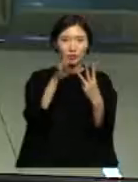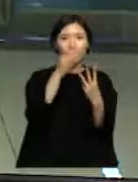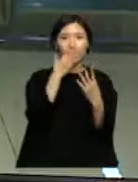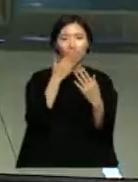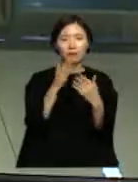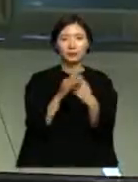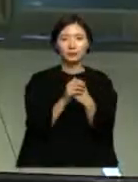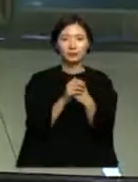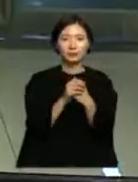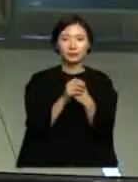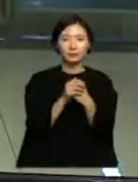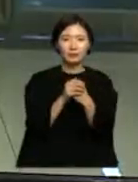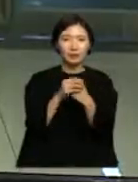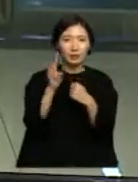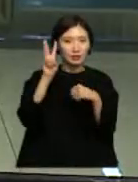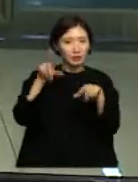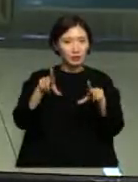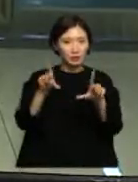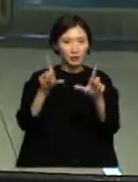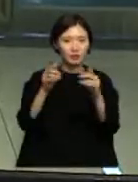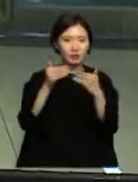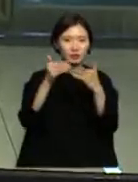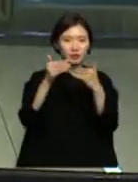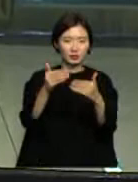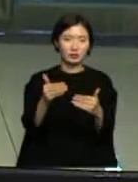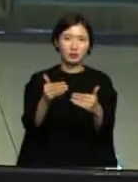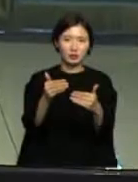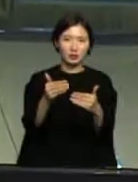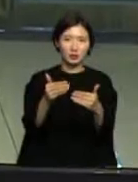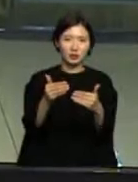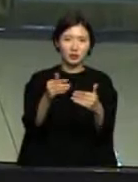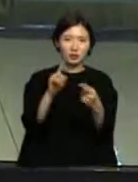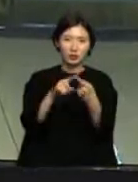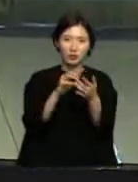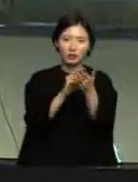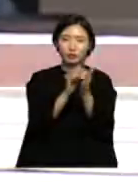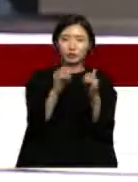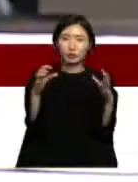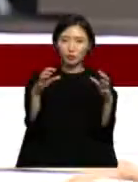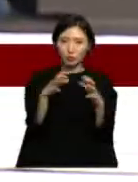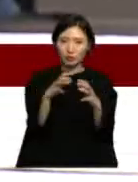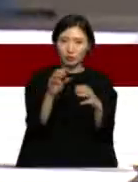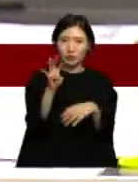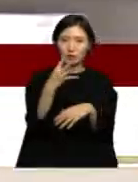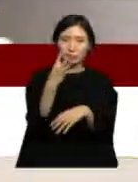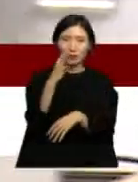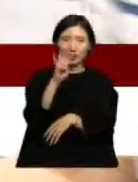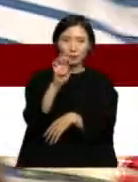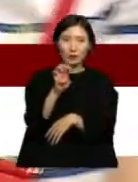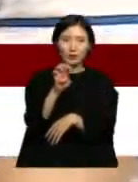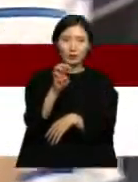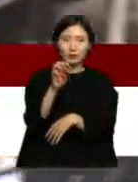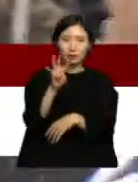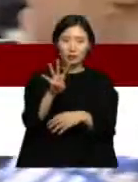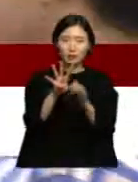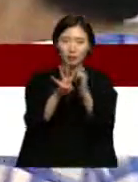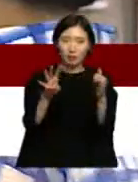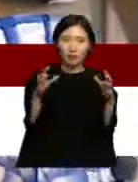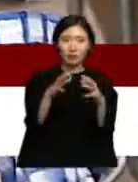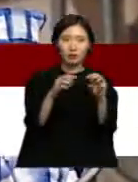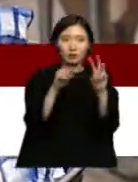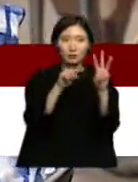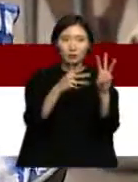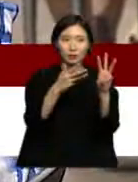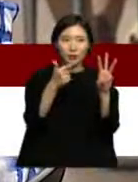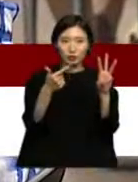있습니다. 3일간 진행된 노원 에너지 제로 주택 입주자 모집에는 444명이 몰려